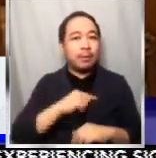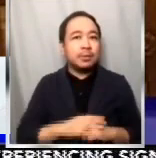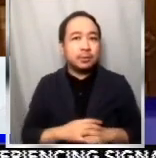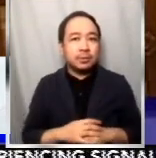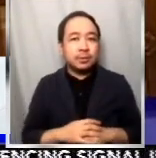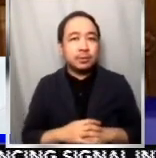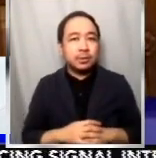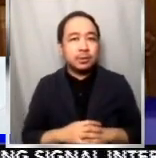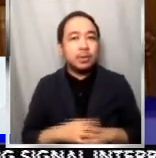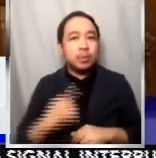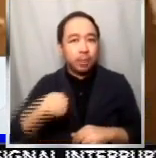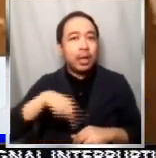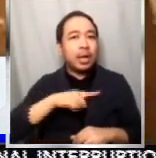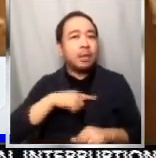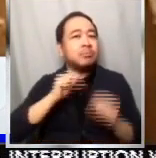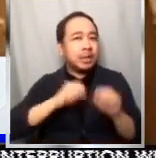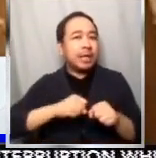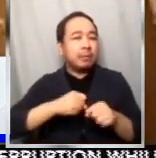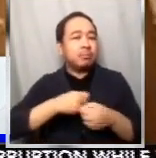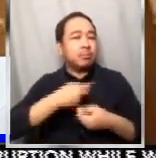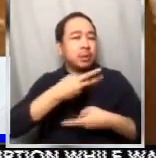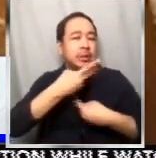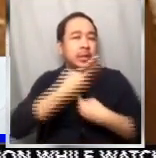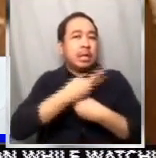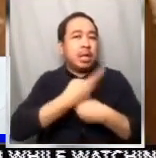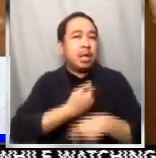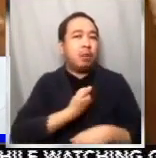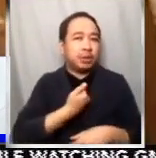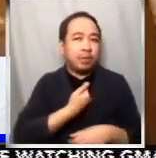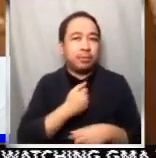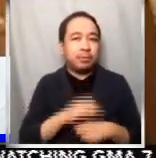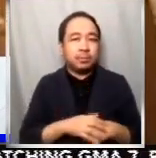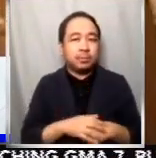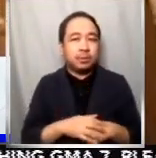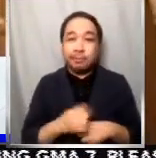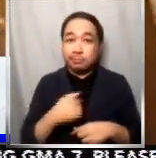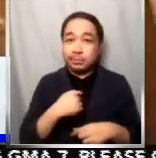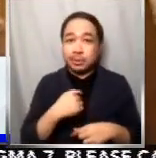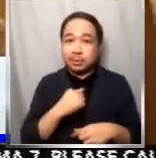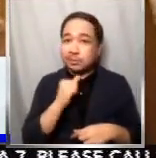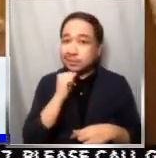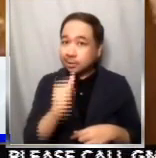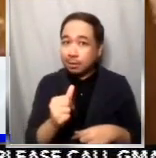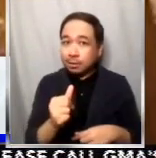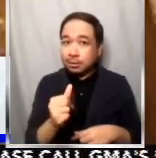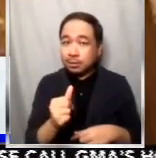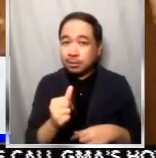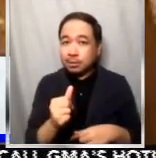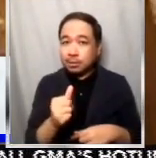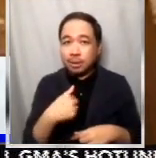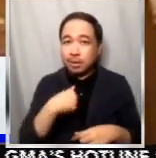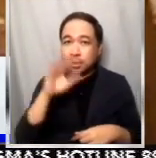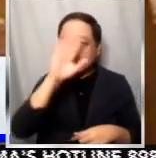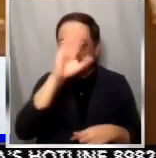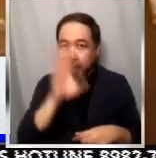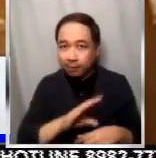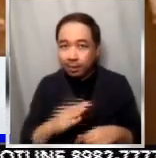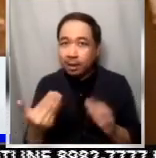take care of ourselves. I will not and never again